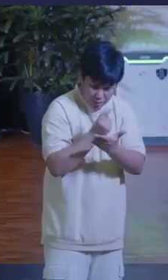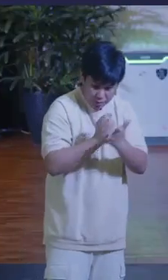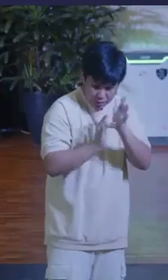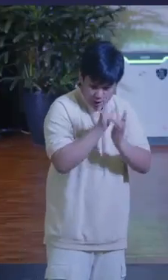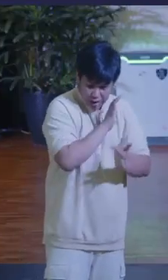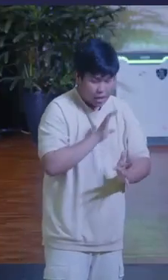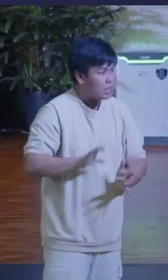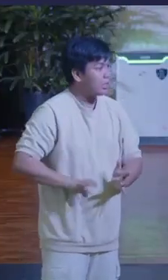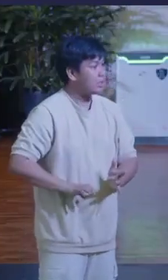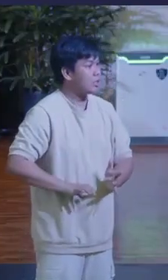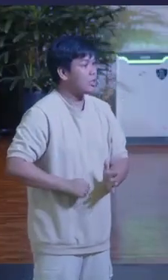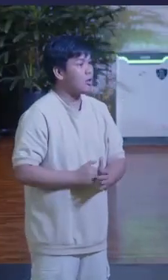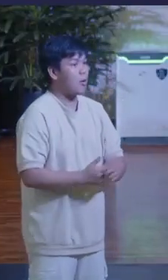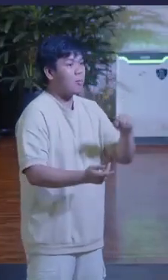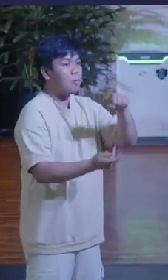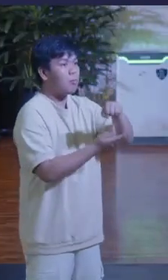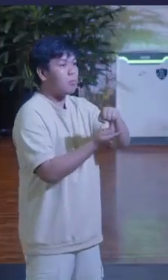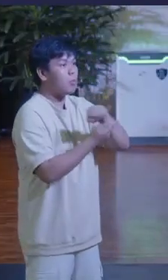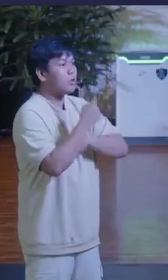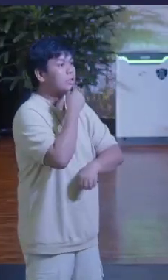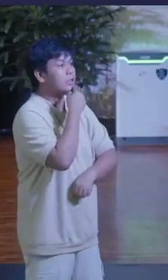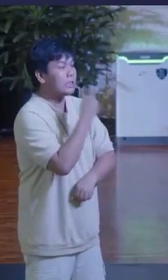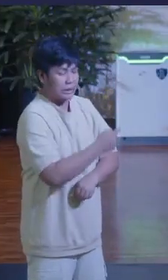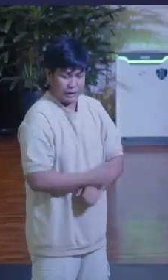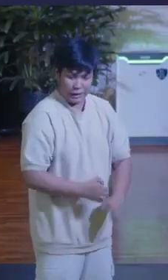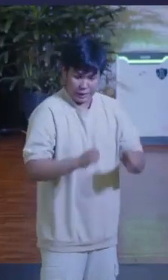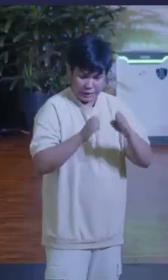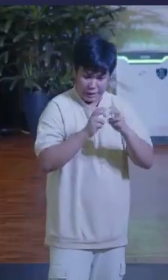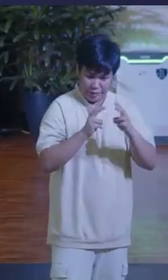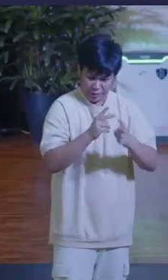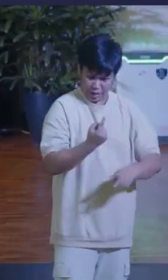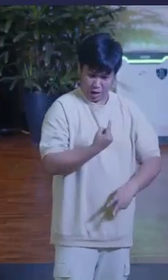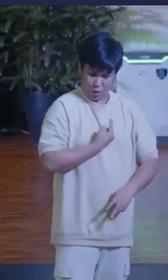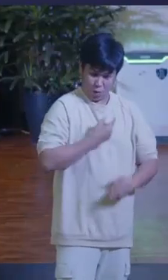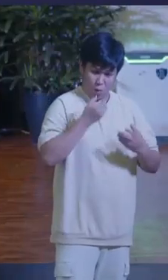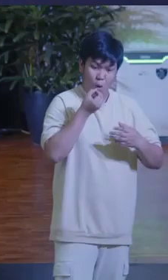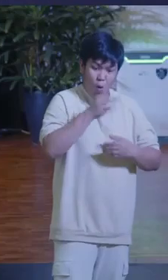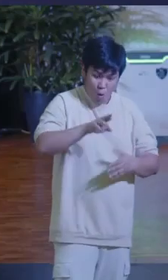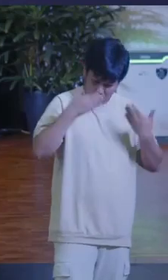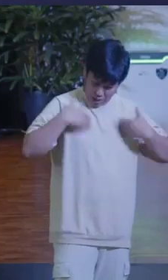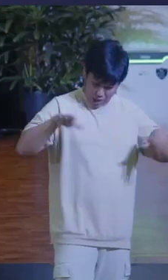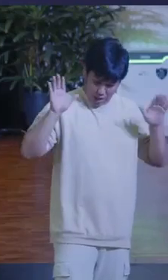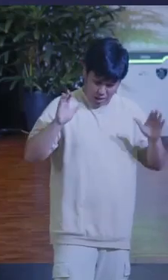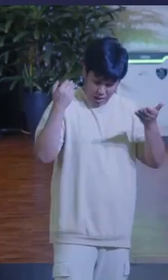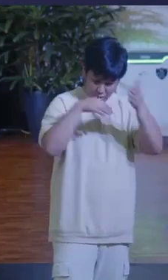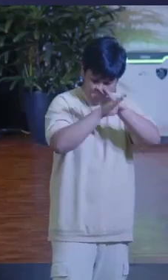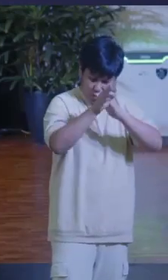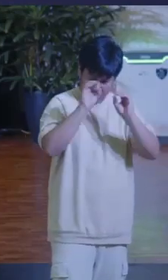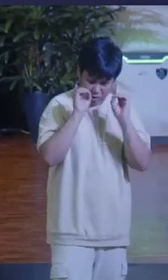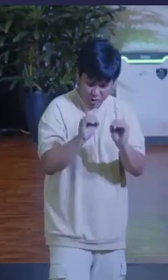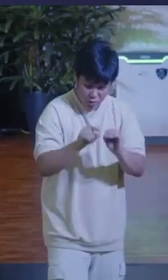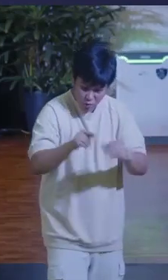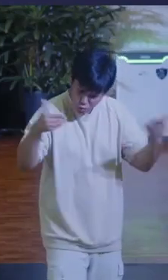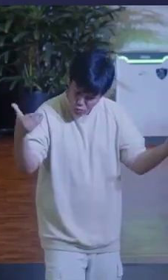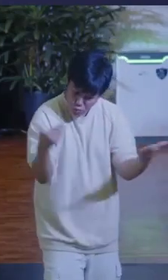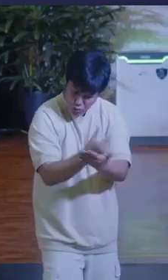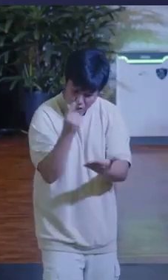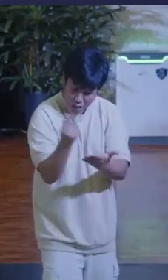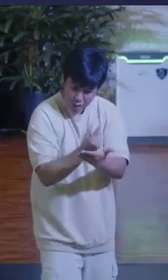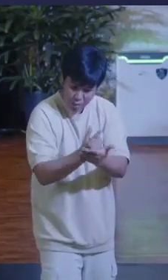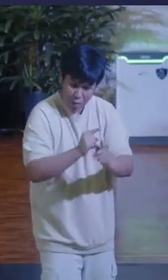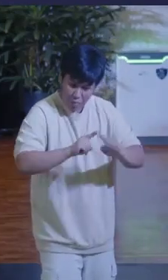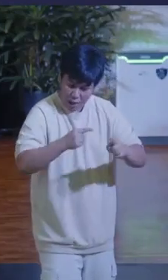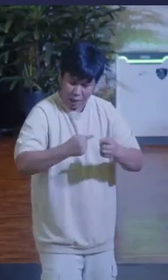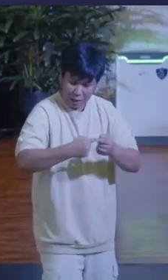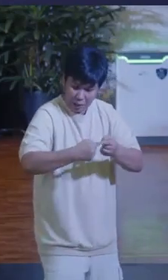Tapos binitawan niya yung mga salitang ganito, but even if we or an angel from heaven should preach to you a gospel